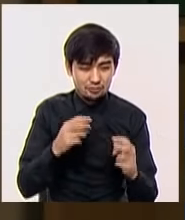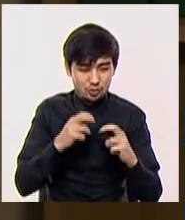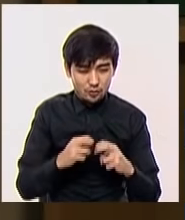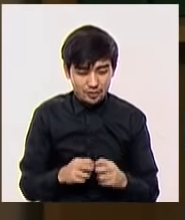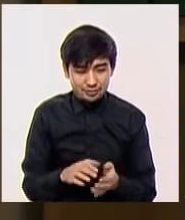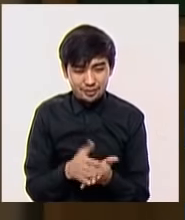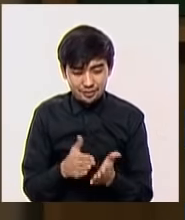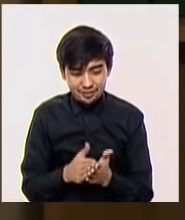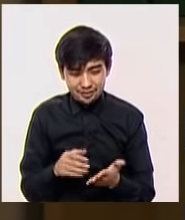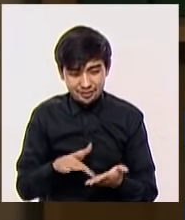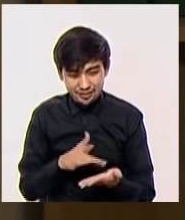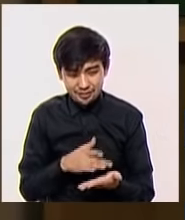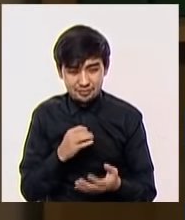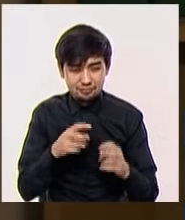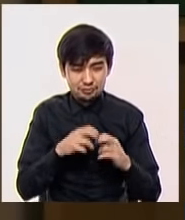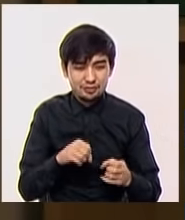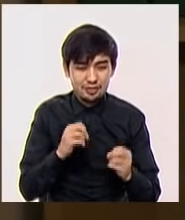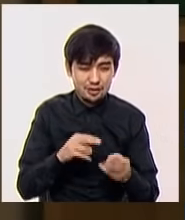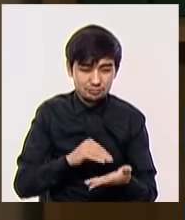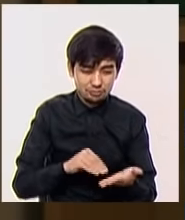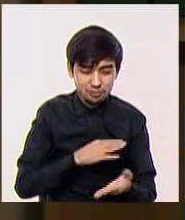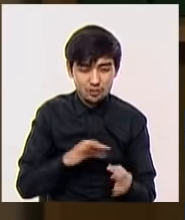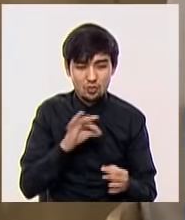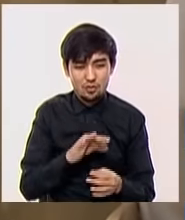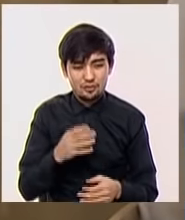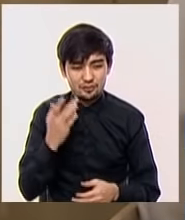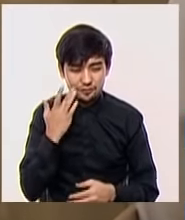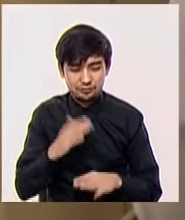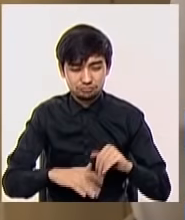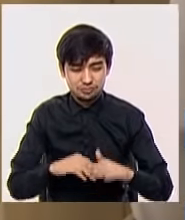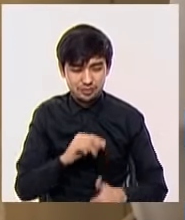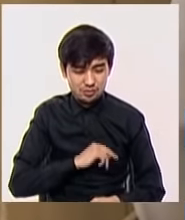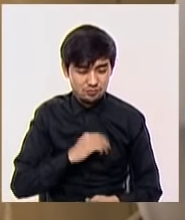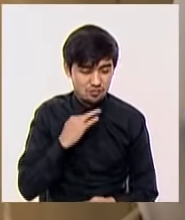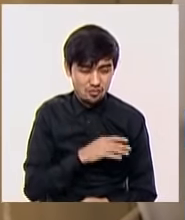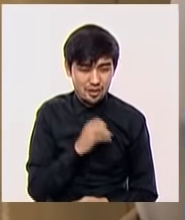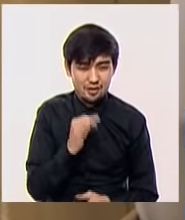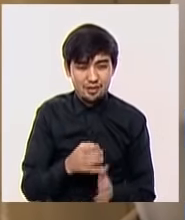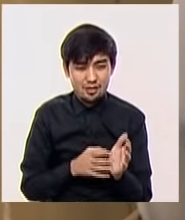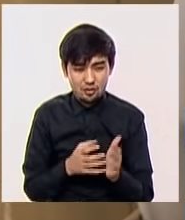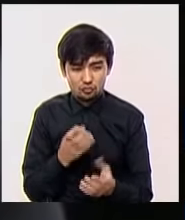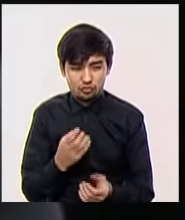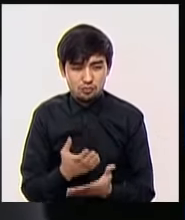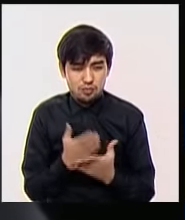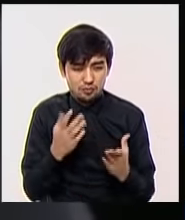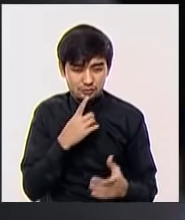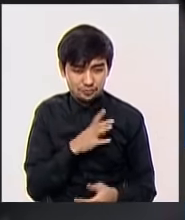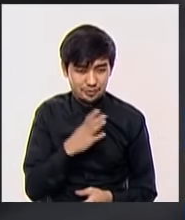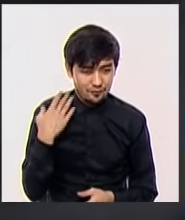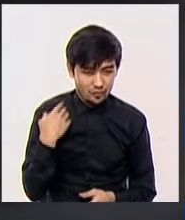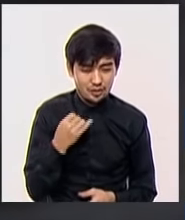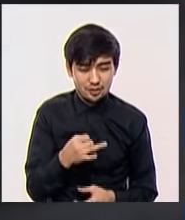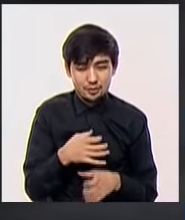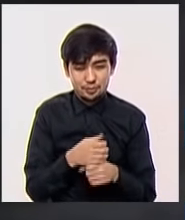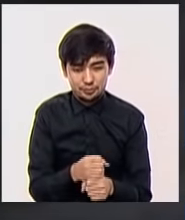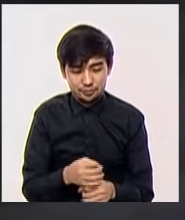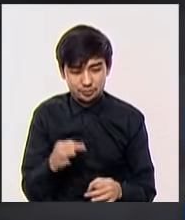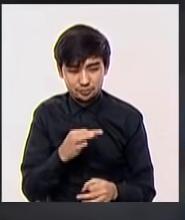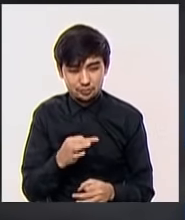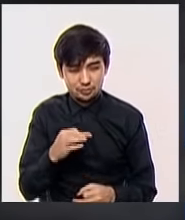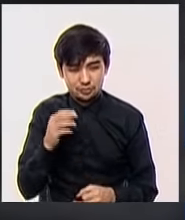очень много практических работ раньше дефицит был еще больше уверяют чиновники его сократили за счет